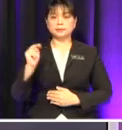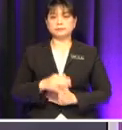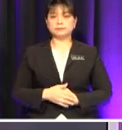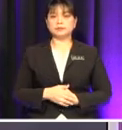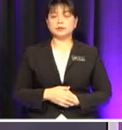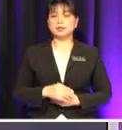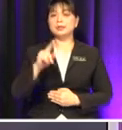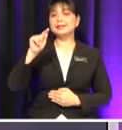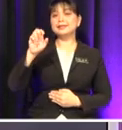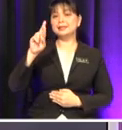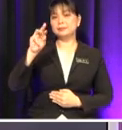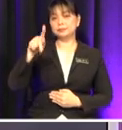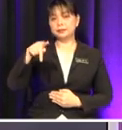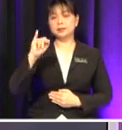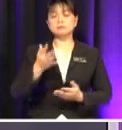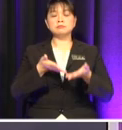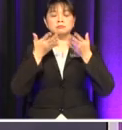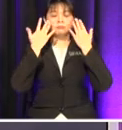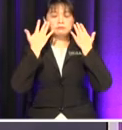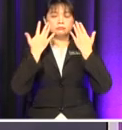oke yang kedua